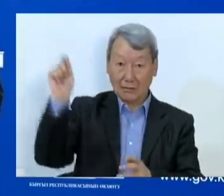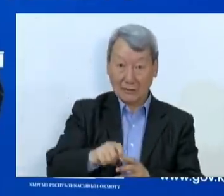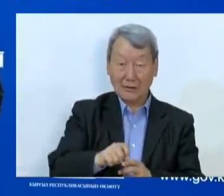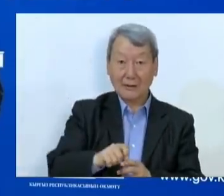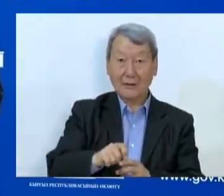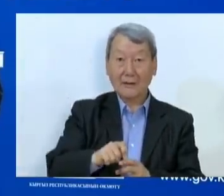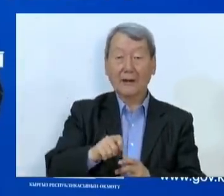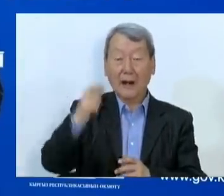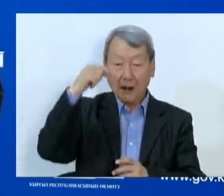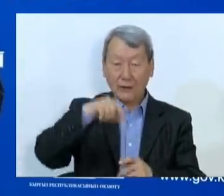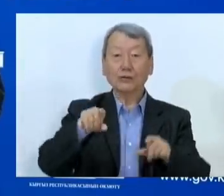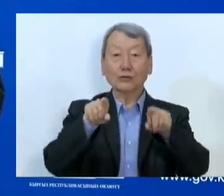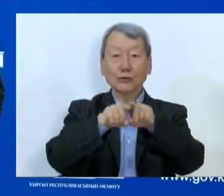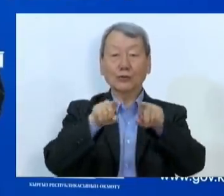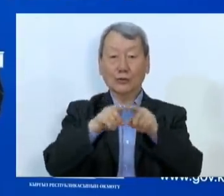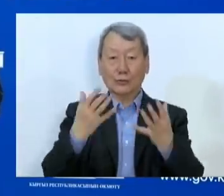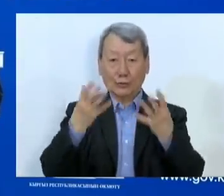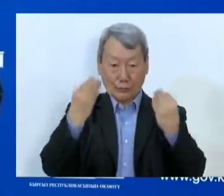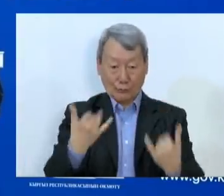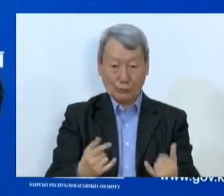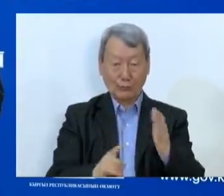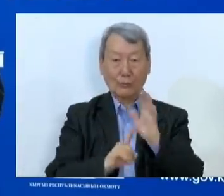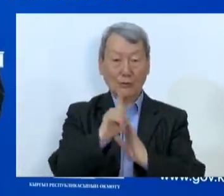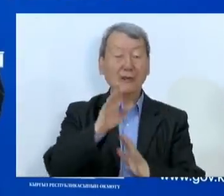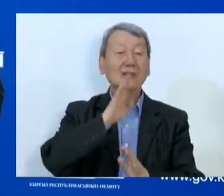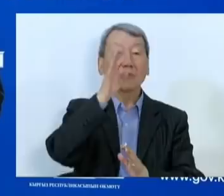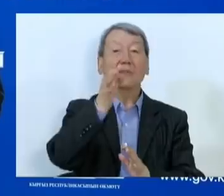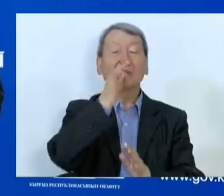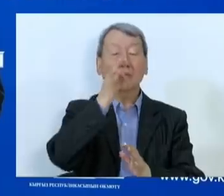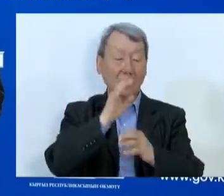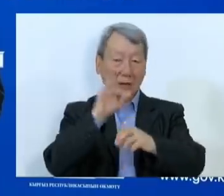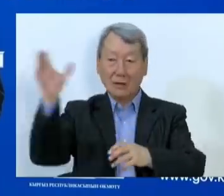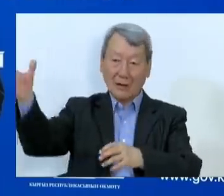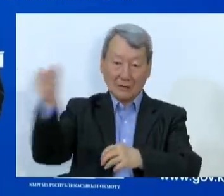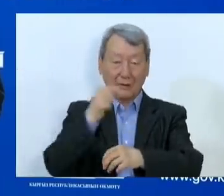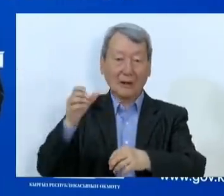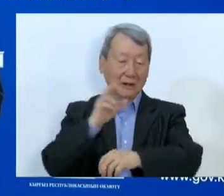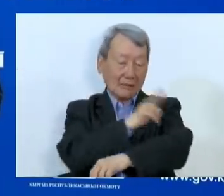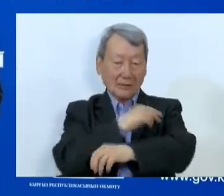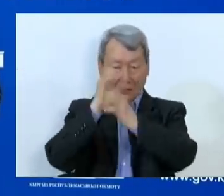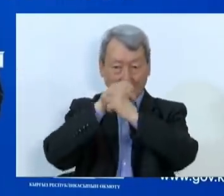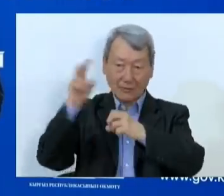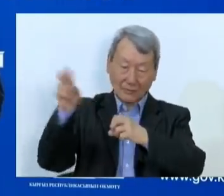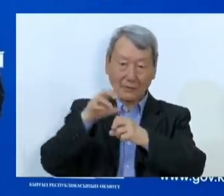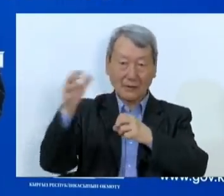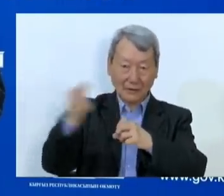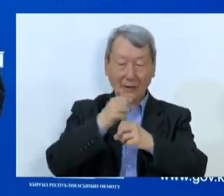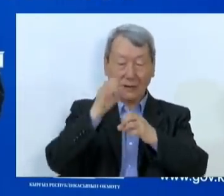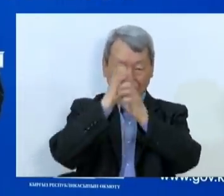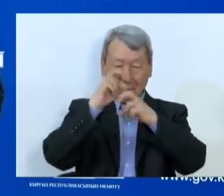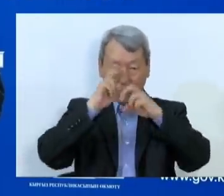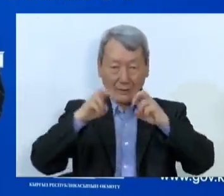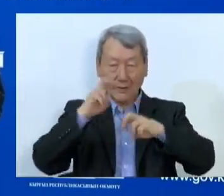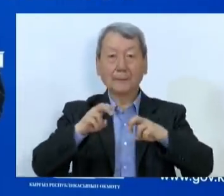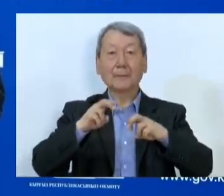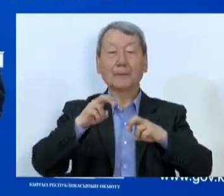жарандар келишти. Аларга дагы мына бүгүн эртең менен лабораториялык тастыктоолор жүргүзүп,